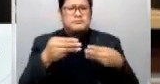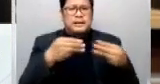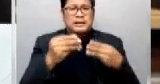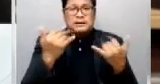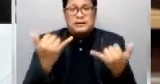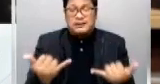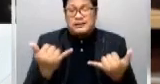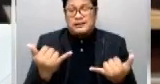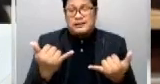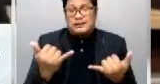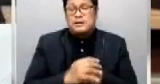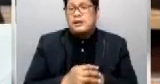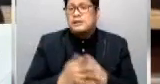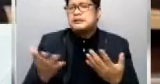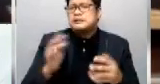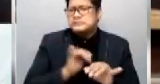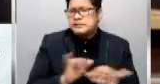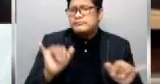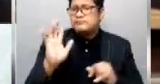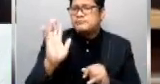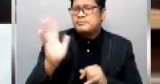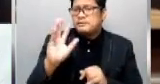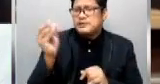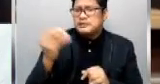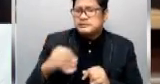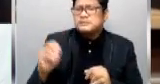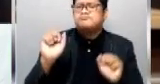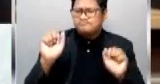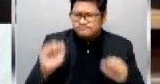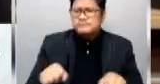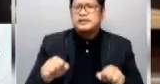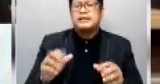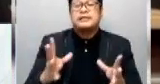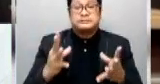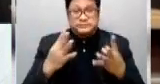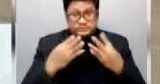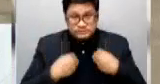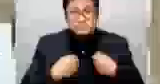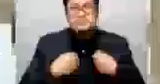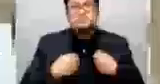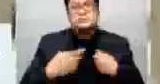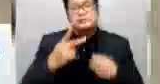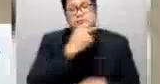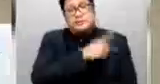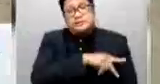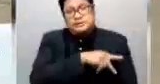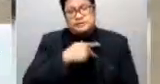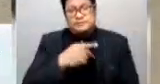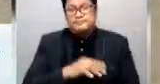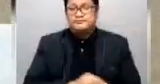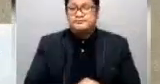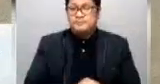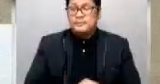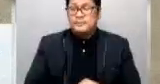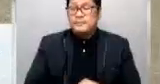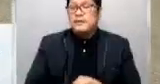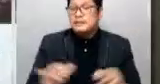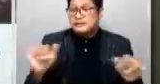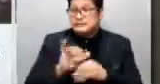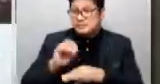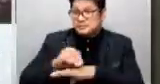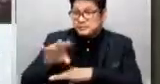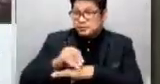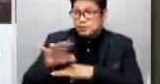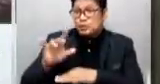tayong almost 50% na pwede pang maka-accommodate ng ating mga pasyente. Sa halip, inabisuhan ng local government units